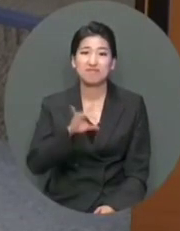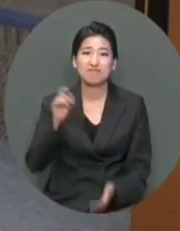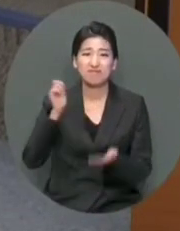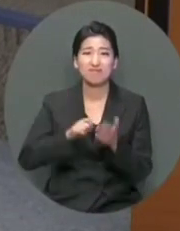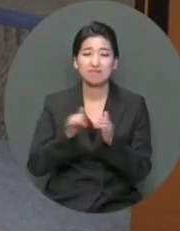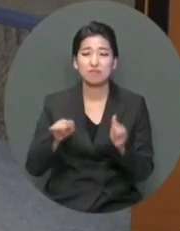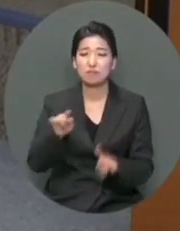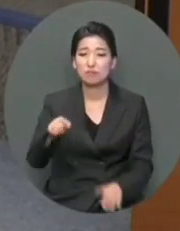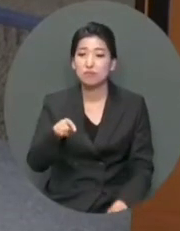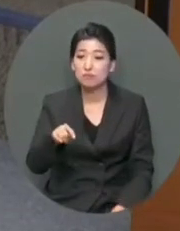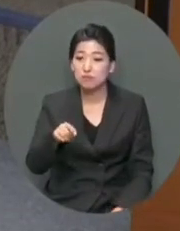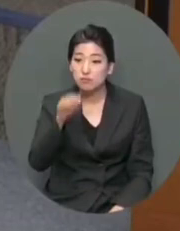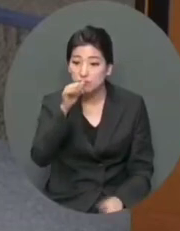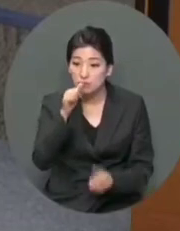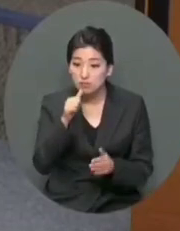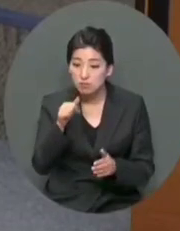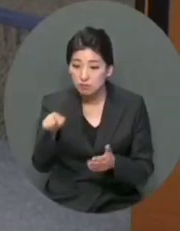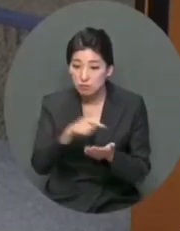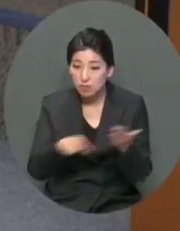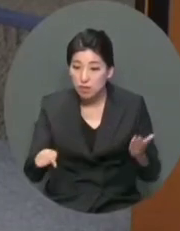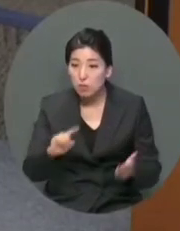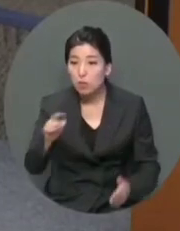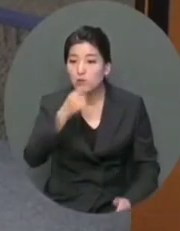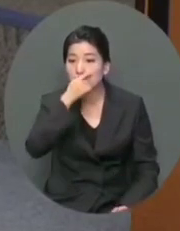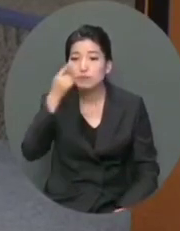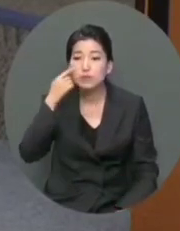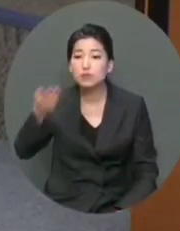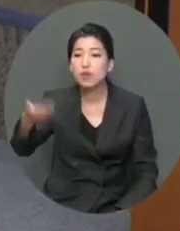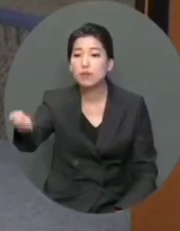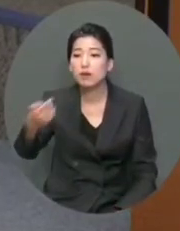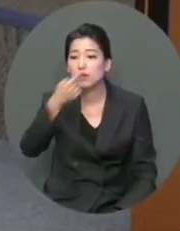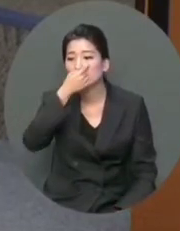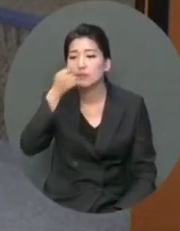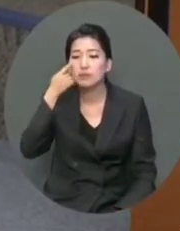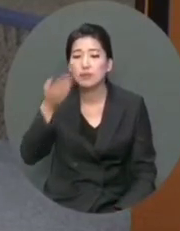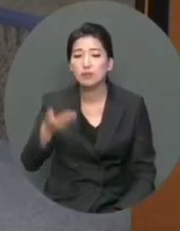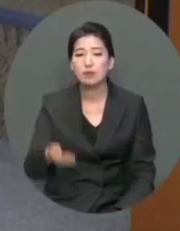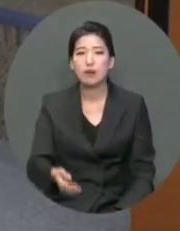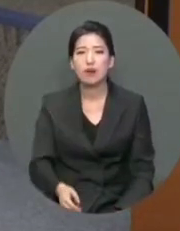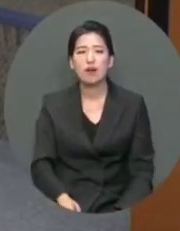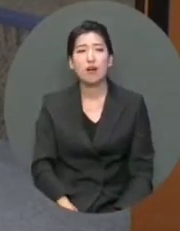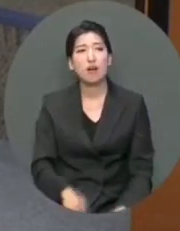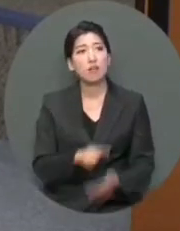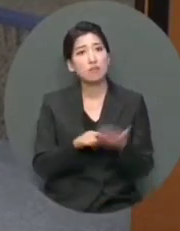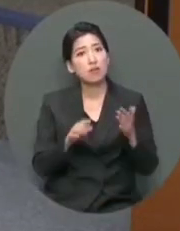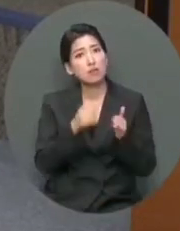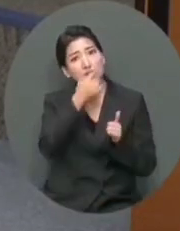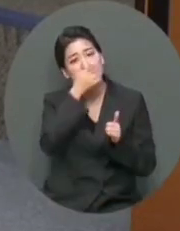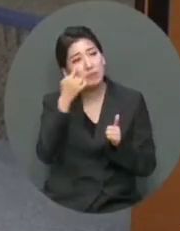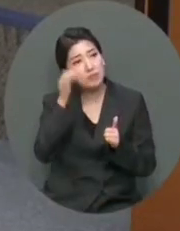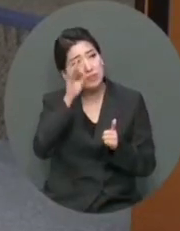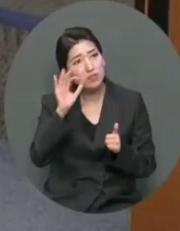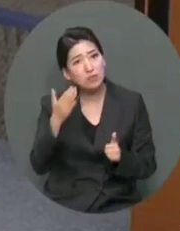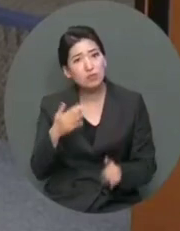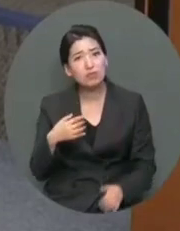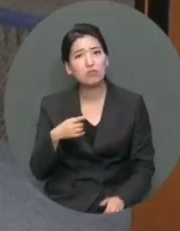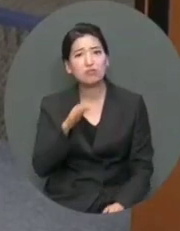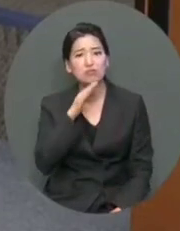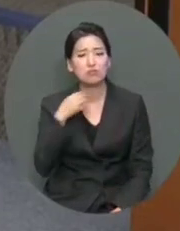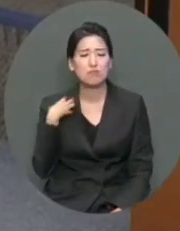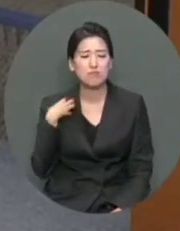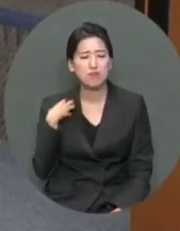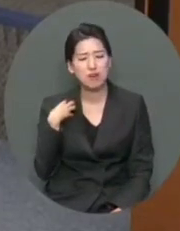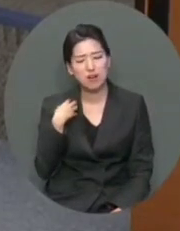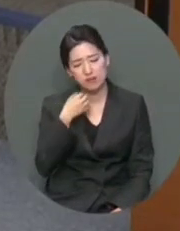당사자들에게 정말 힘든 부담을 지우는 것은 아닌지 그리고 우리는 전관예우가 없다고 하지만